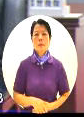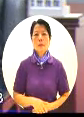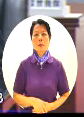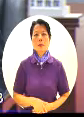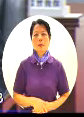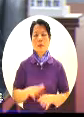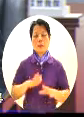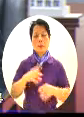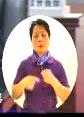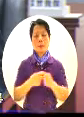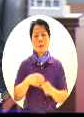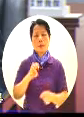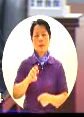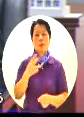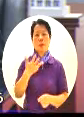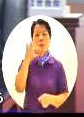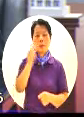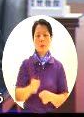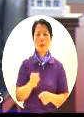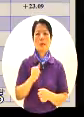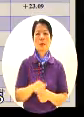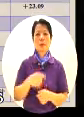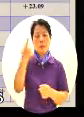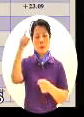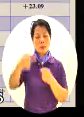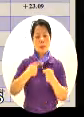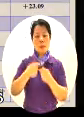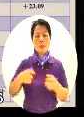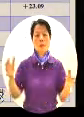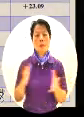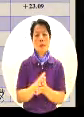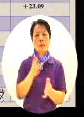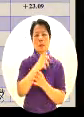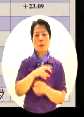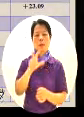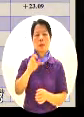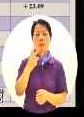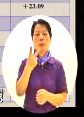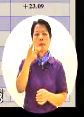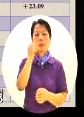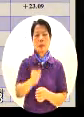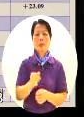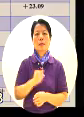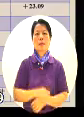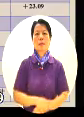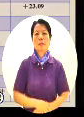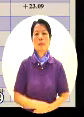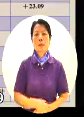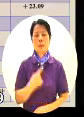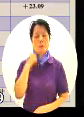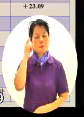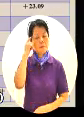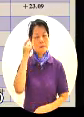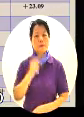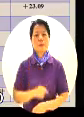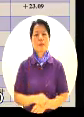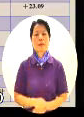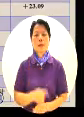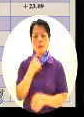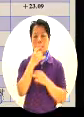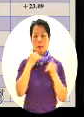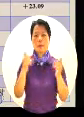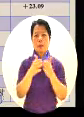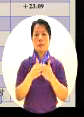是38亿哈。啊，明年总共有72亿了哈，72亿哈。我是认为说哈，我